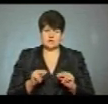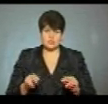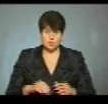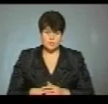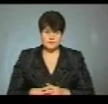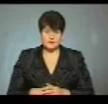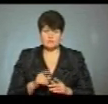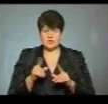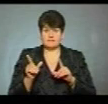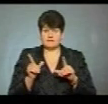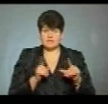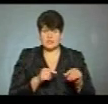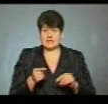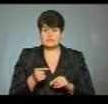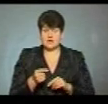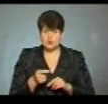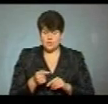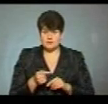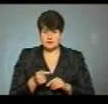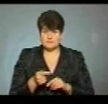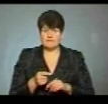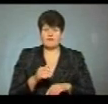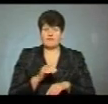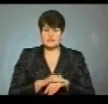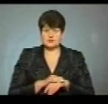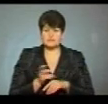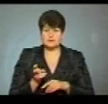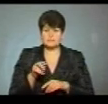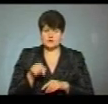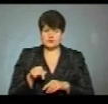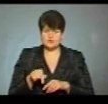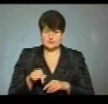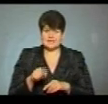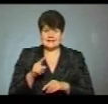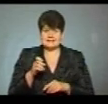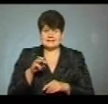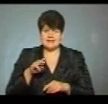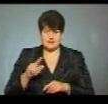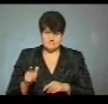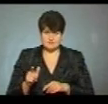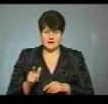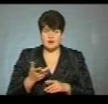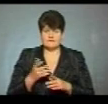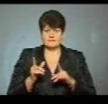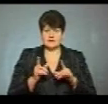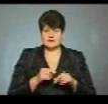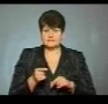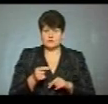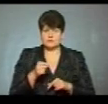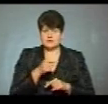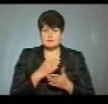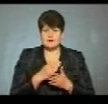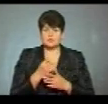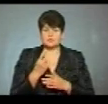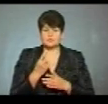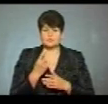І вони виїхали в Тернопіль. Так, фактично він прийшов сюди в Серетець за зятя. Але виїхали в Тернопіль, він там мав